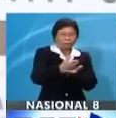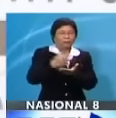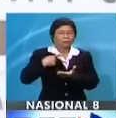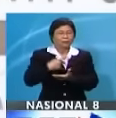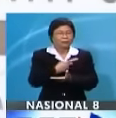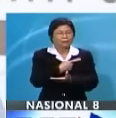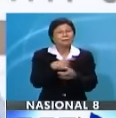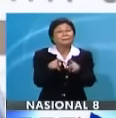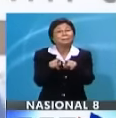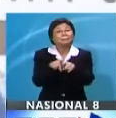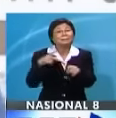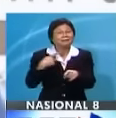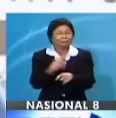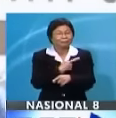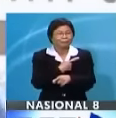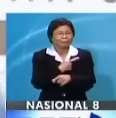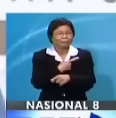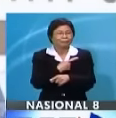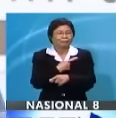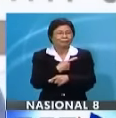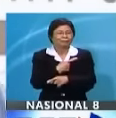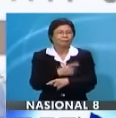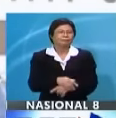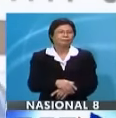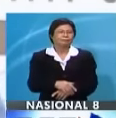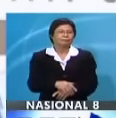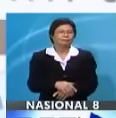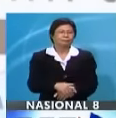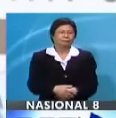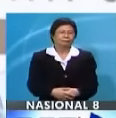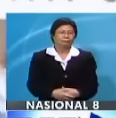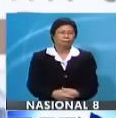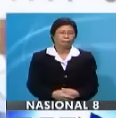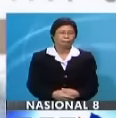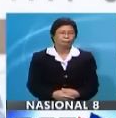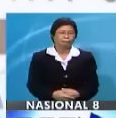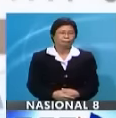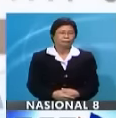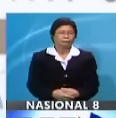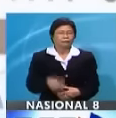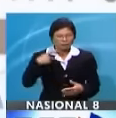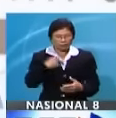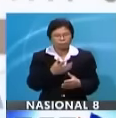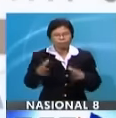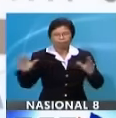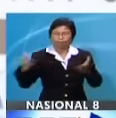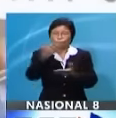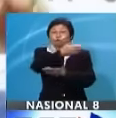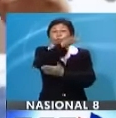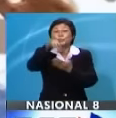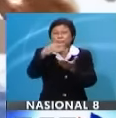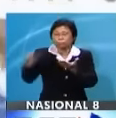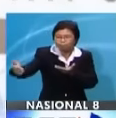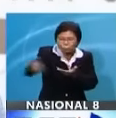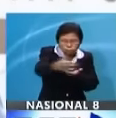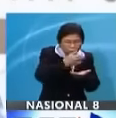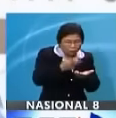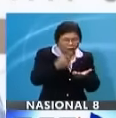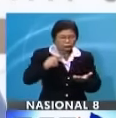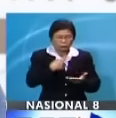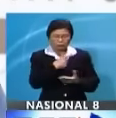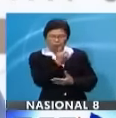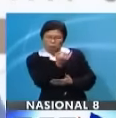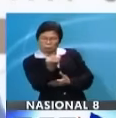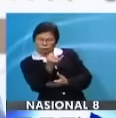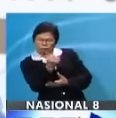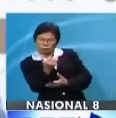kita mengetahui apakah kekuatan dan kelemahan dan di manakah status masyarakat di